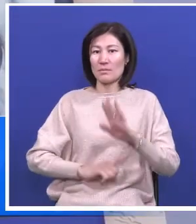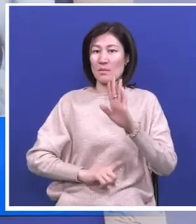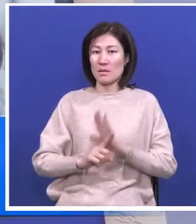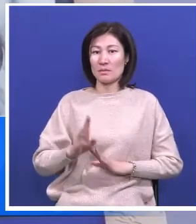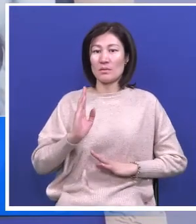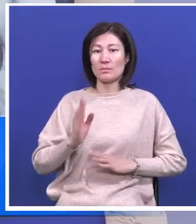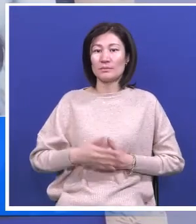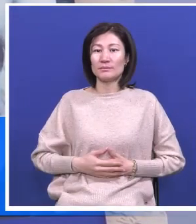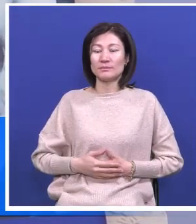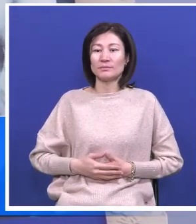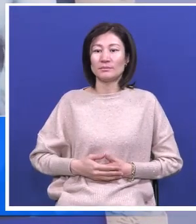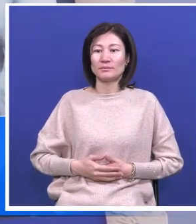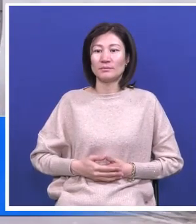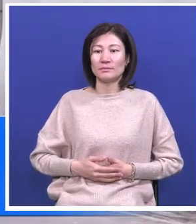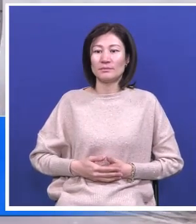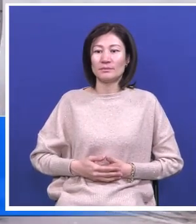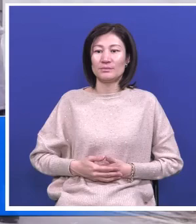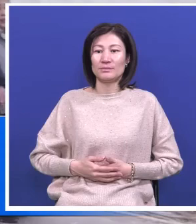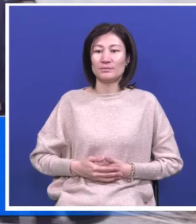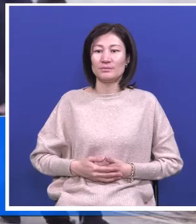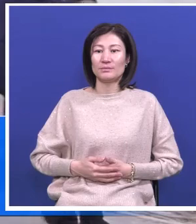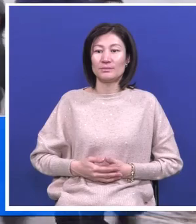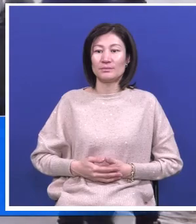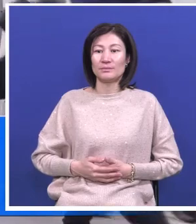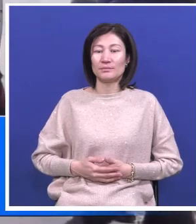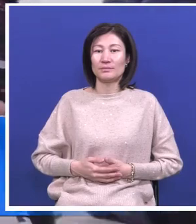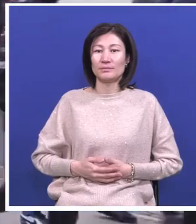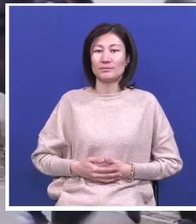бастауы болмақ. Арайлым Апсағат, Дулат Ергешбай, Айға қоғамдық телеарнасы.